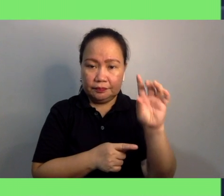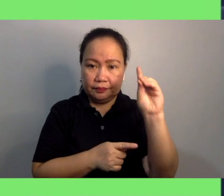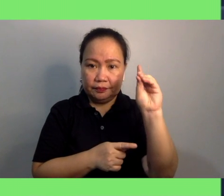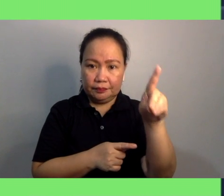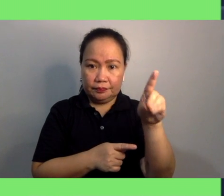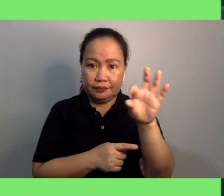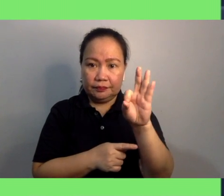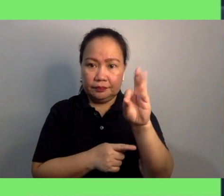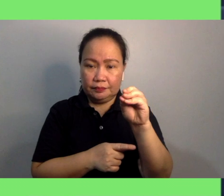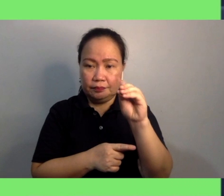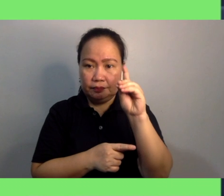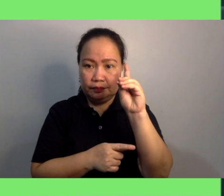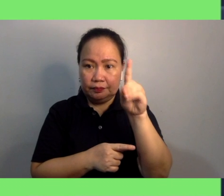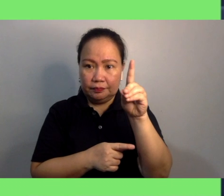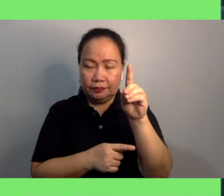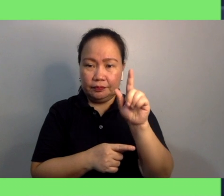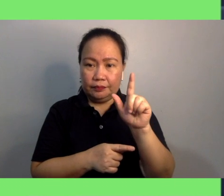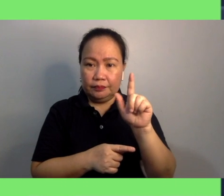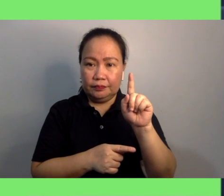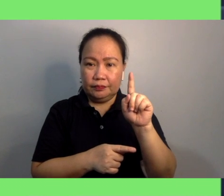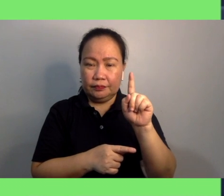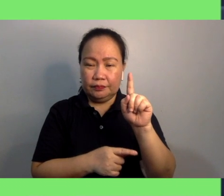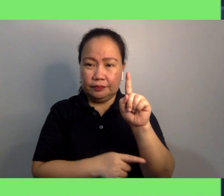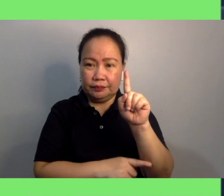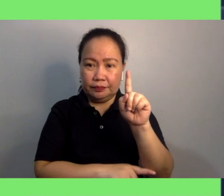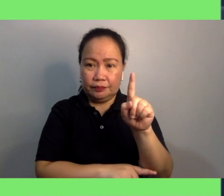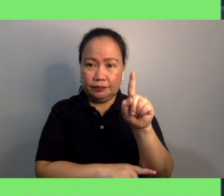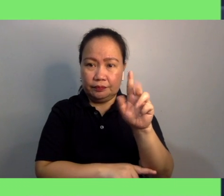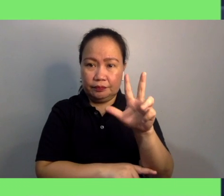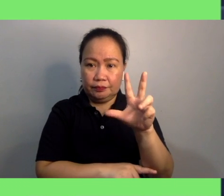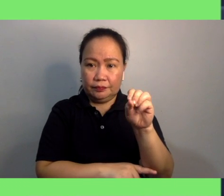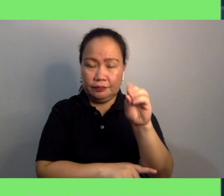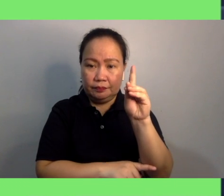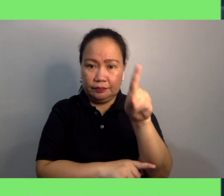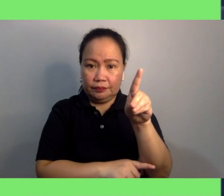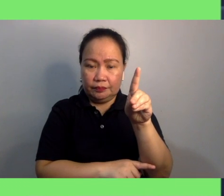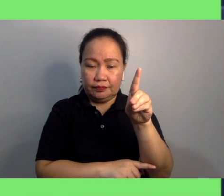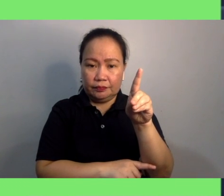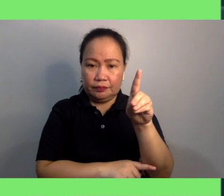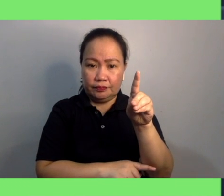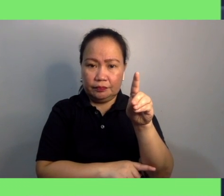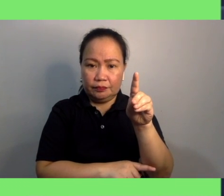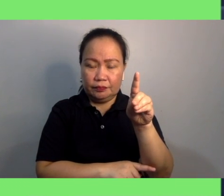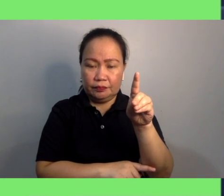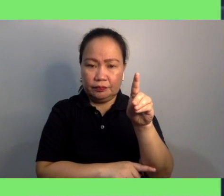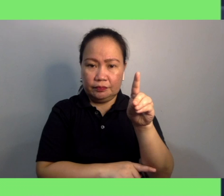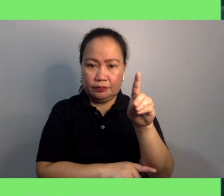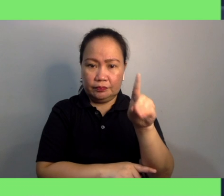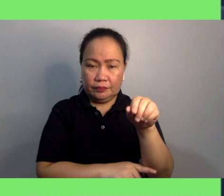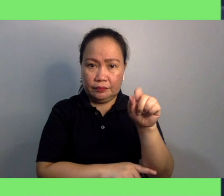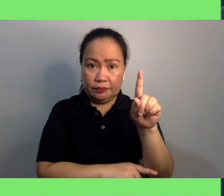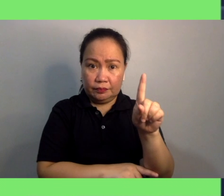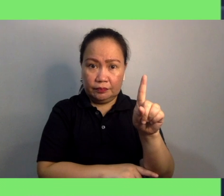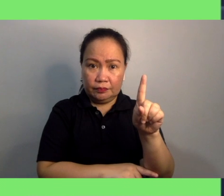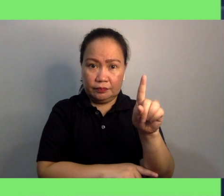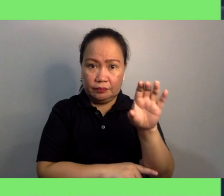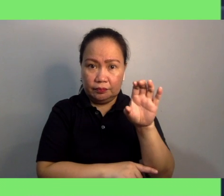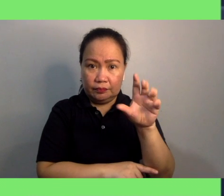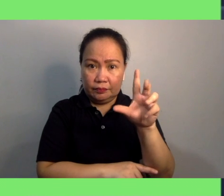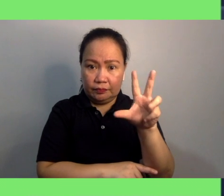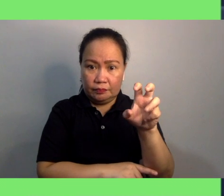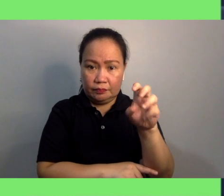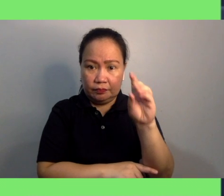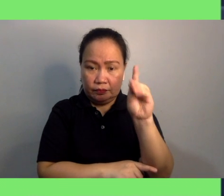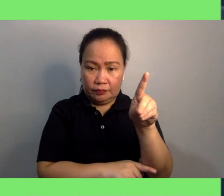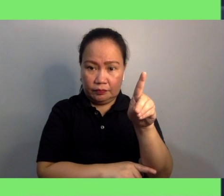degrees, 90 degrees, angle GHI is 130 degrees, angle SIT is equal to